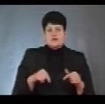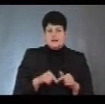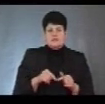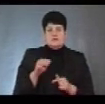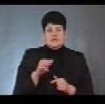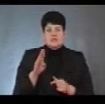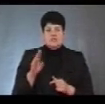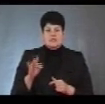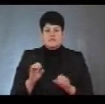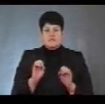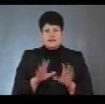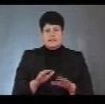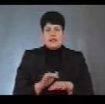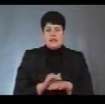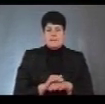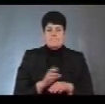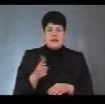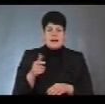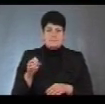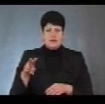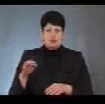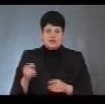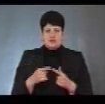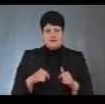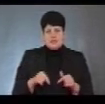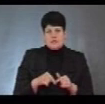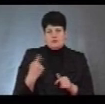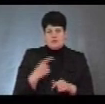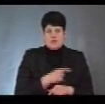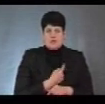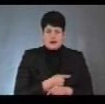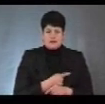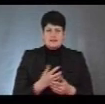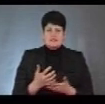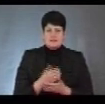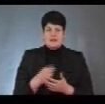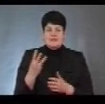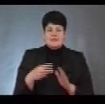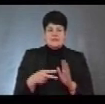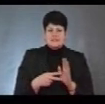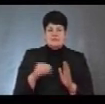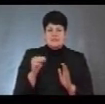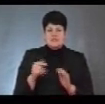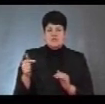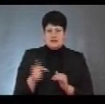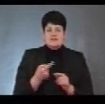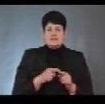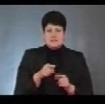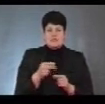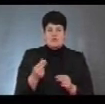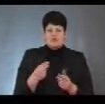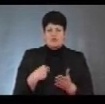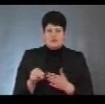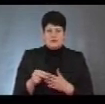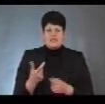Шершин передали для гематологічного відділення дитячої тернопільської лікарні. Під час балу зібрали 37 тисяч гривень. За ці гроші придбали 3